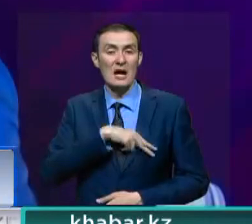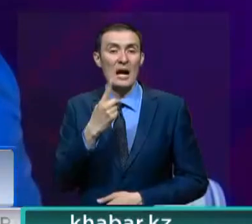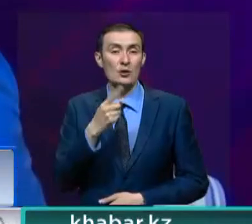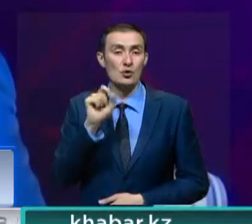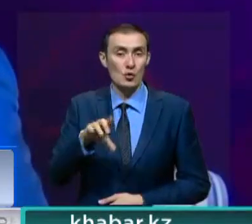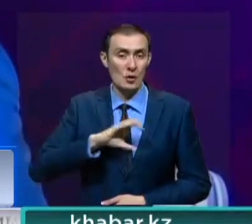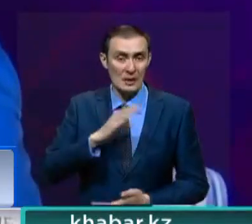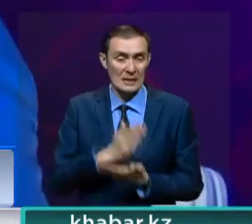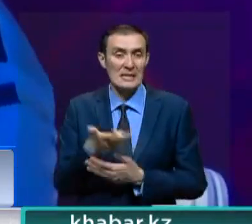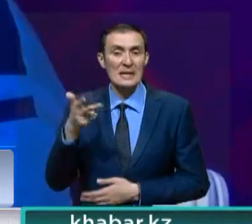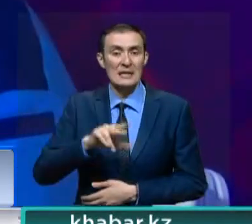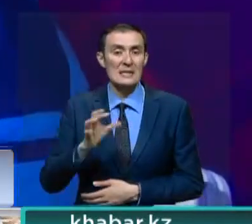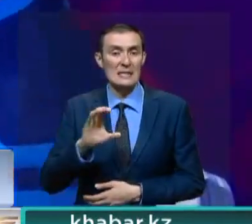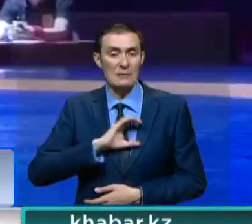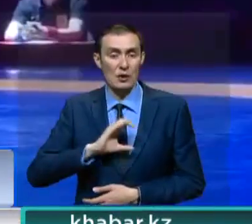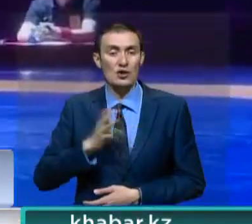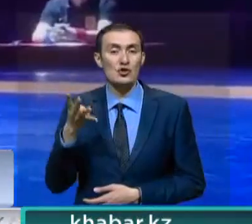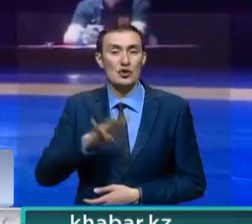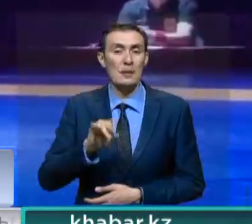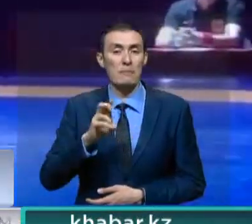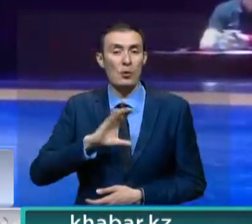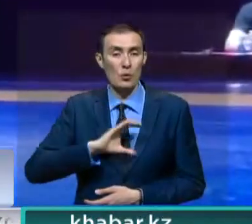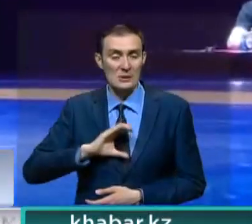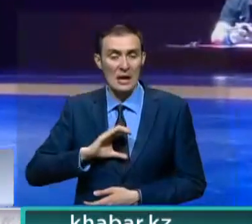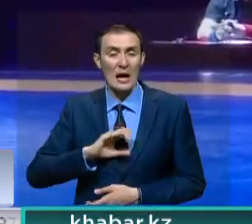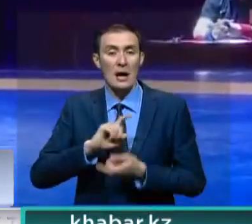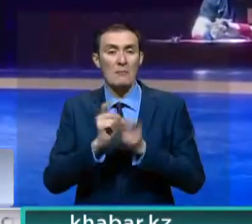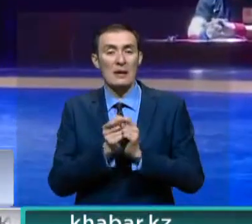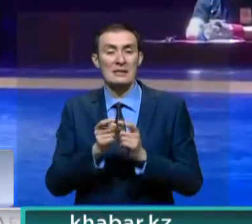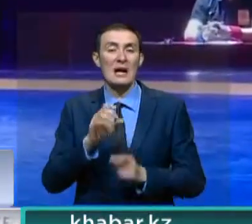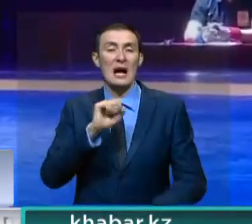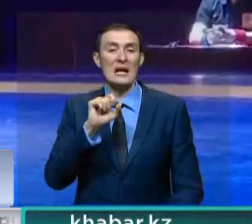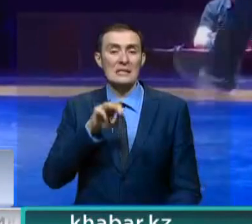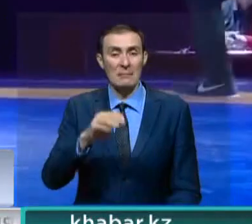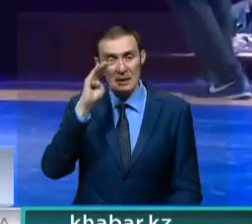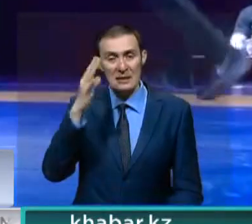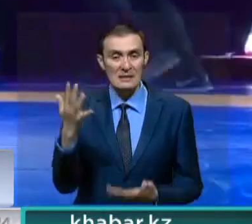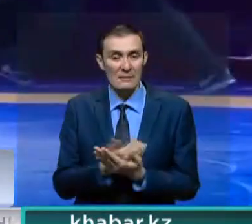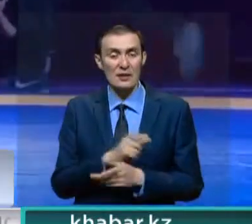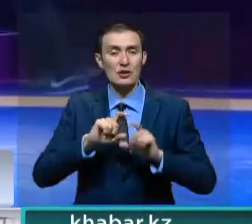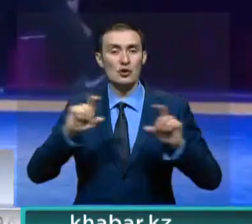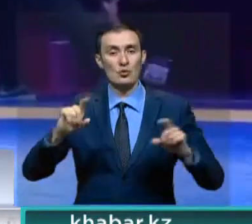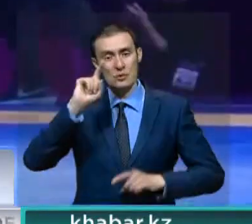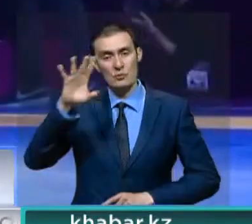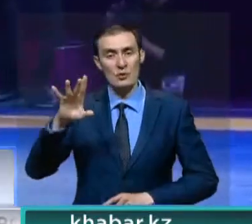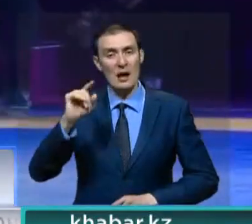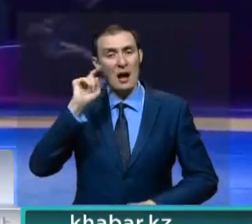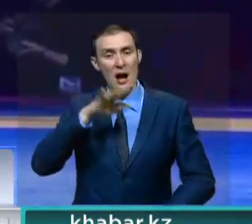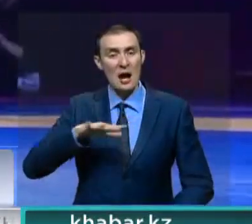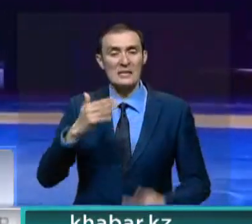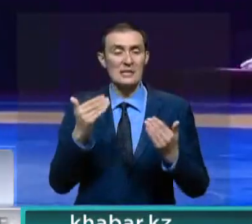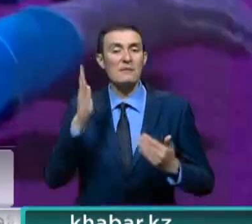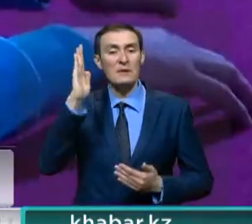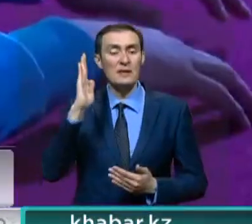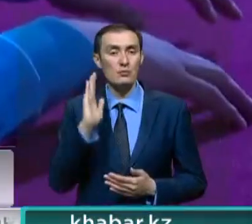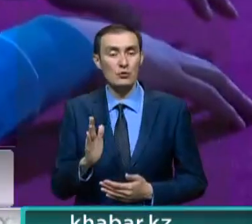1 золото, 3 серебра и 4 бронзы, а борец вольник Азамат Даулетбеков завоевал титул чемпиона Азии. Теперь впереди